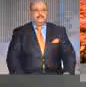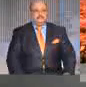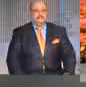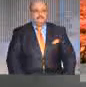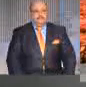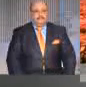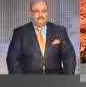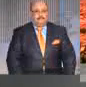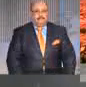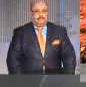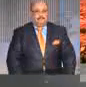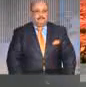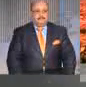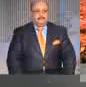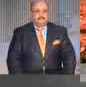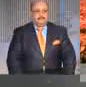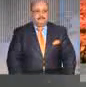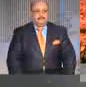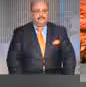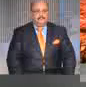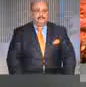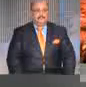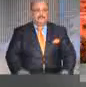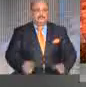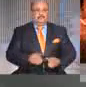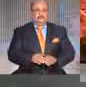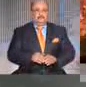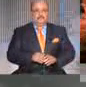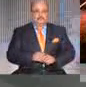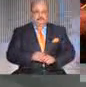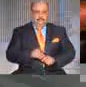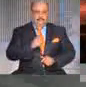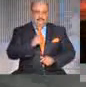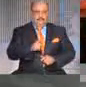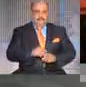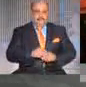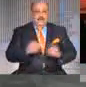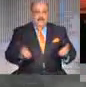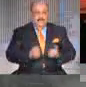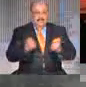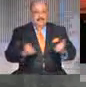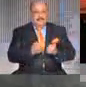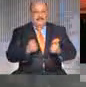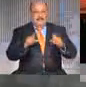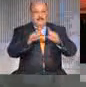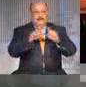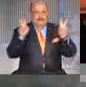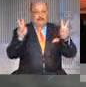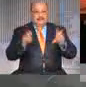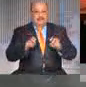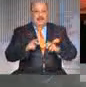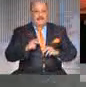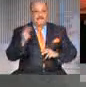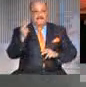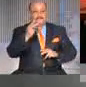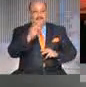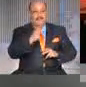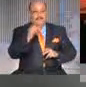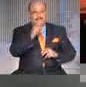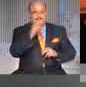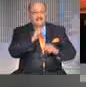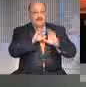تظاهرة ثقافية تنشيطية جمعت تعبيرات فنية مختلفة هي تظاهرة فنون تنير الثورة،